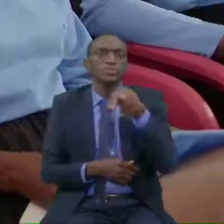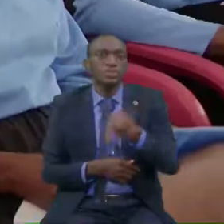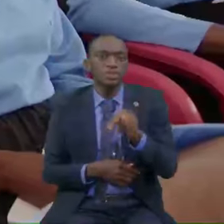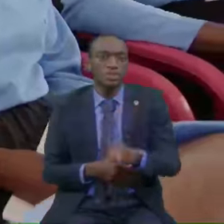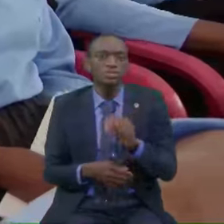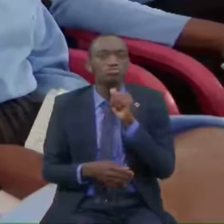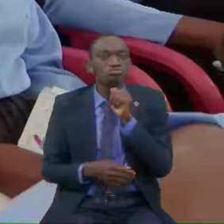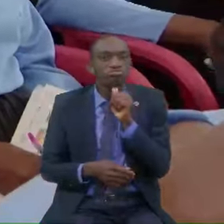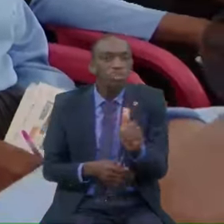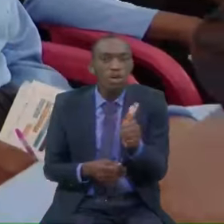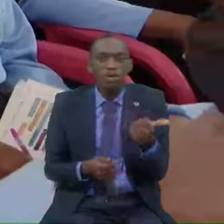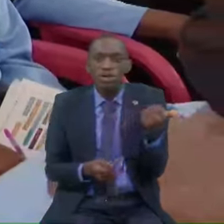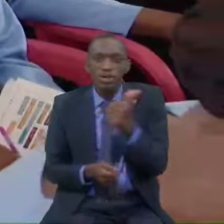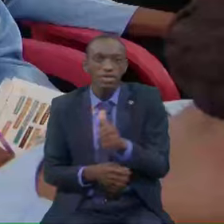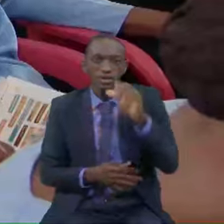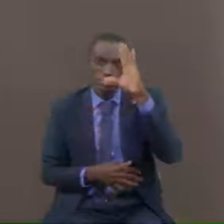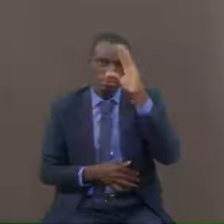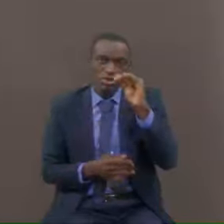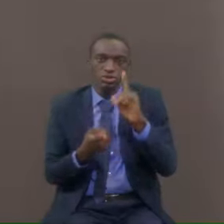vous enseigne.